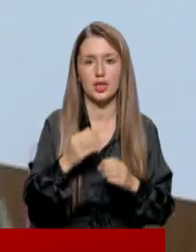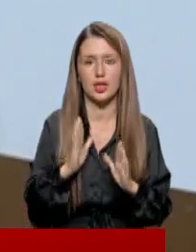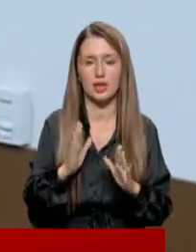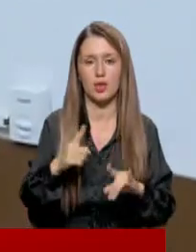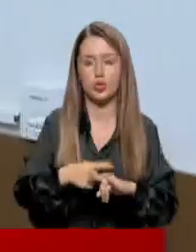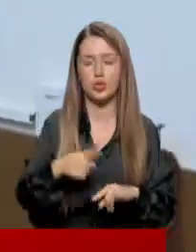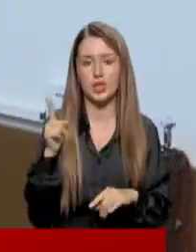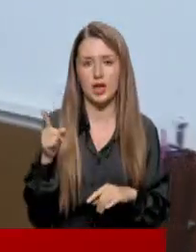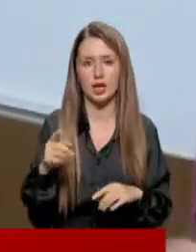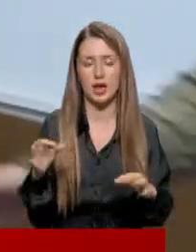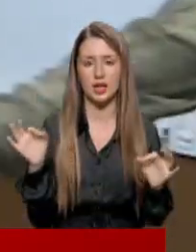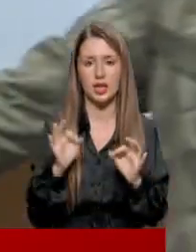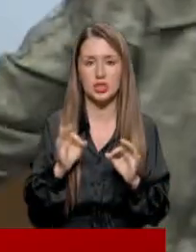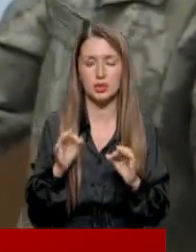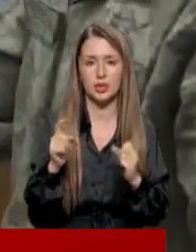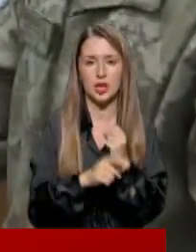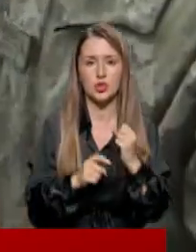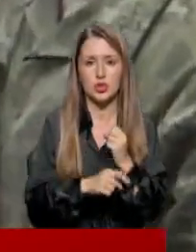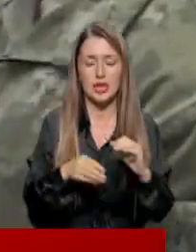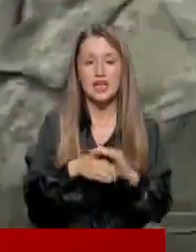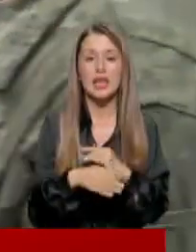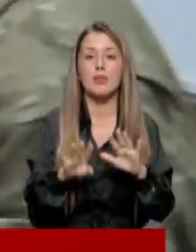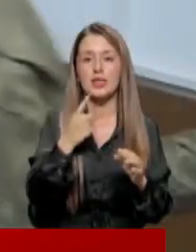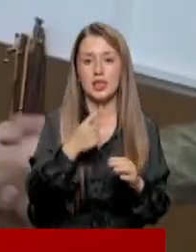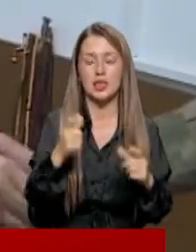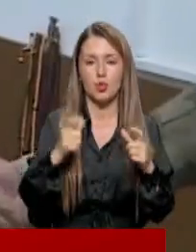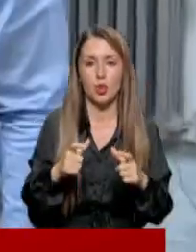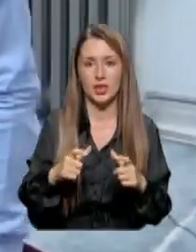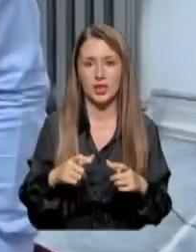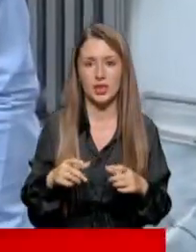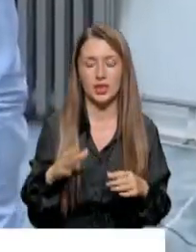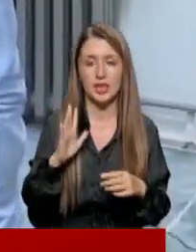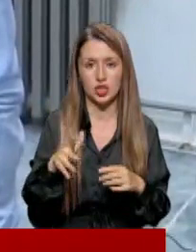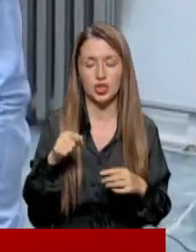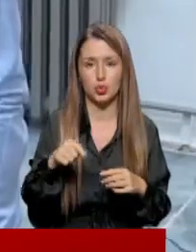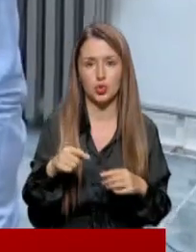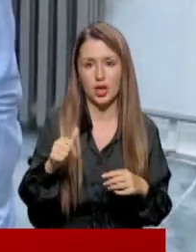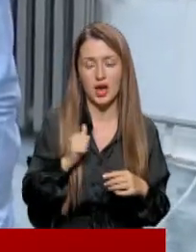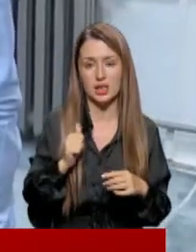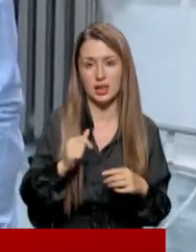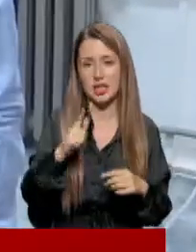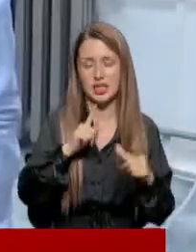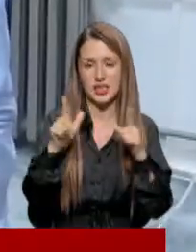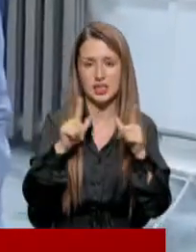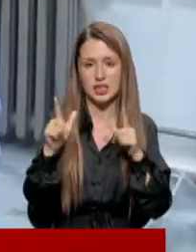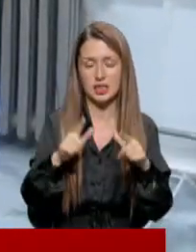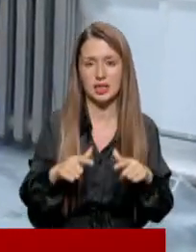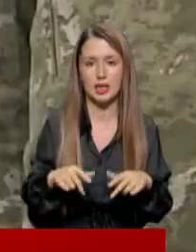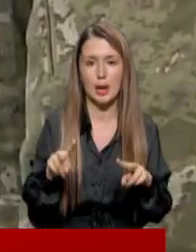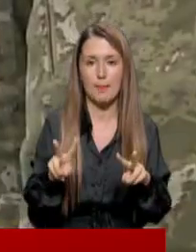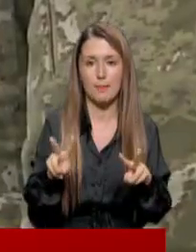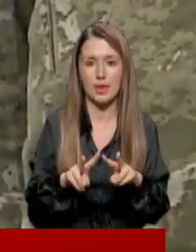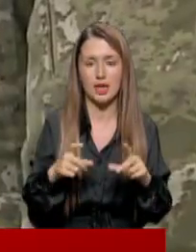Hulusi Akar geceyi bir dönem teröristlerin girilemez dediği bölgede geçirdi. Burada askerlere seslenen Milli Savunma Bakanı,